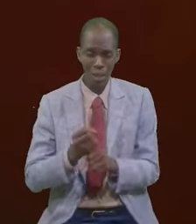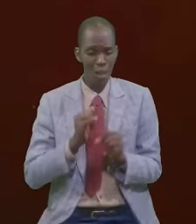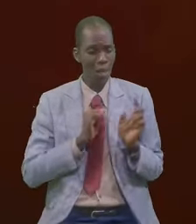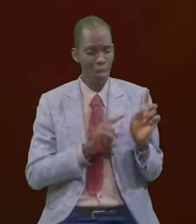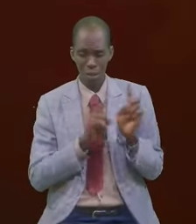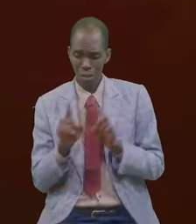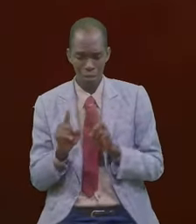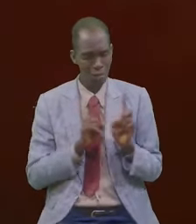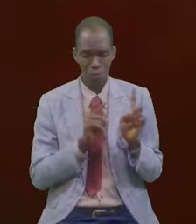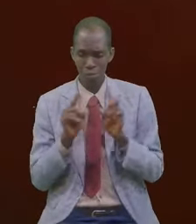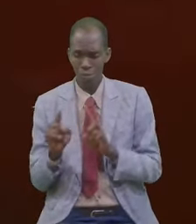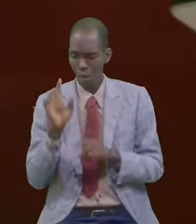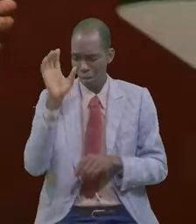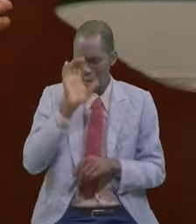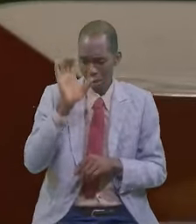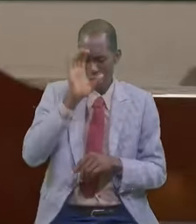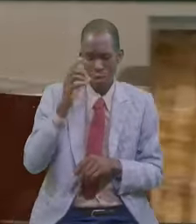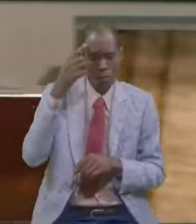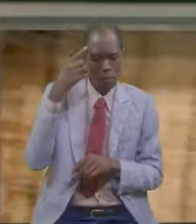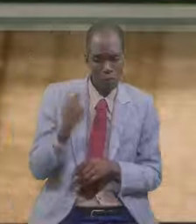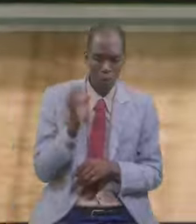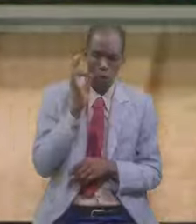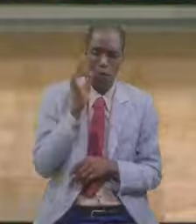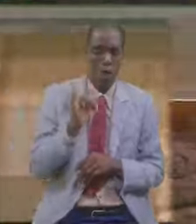à ce figuier.